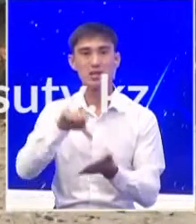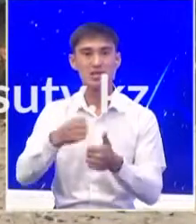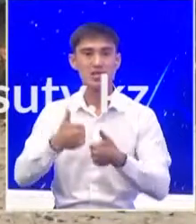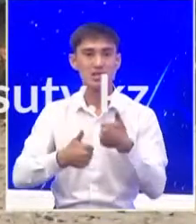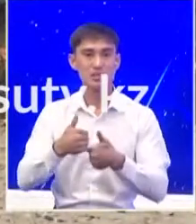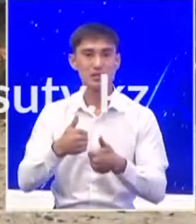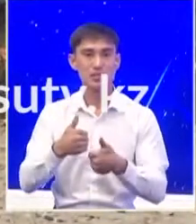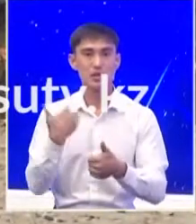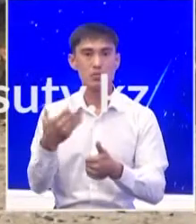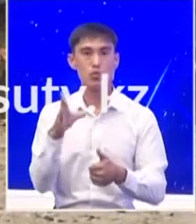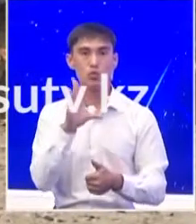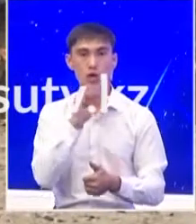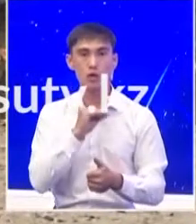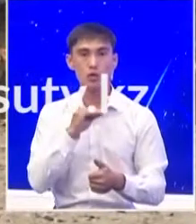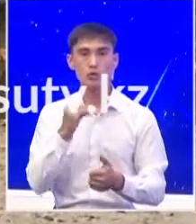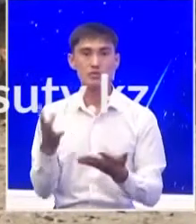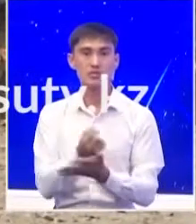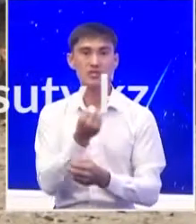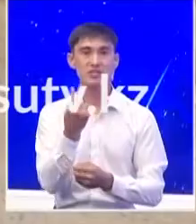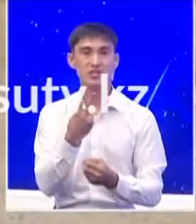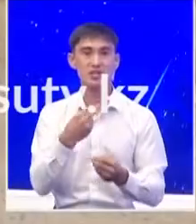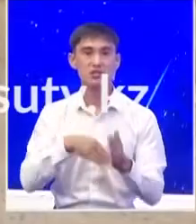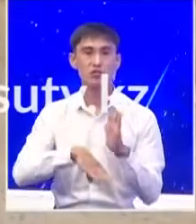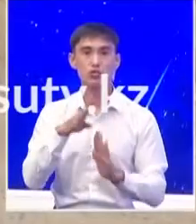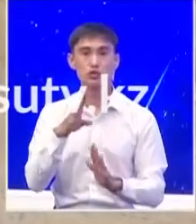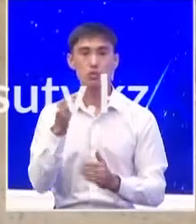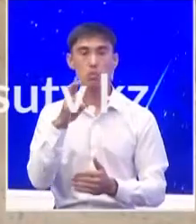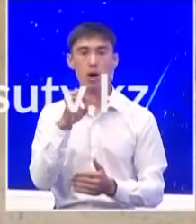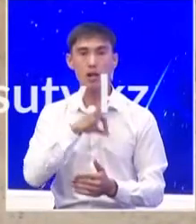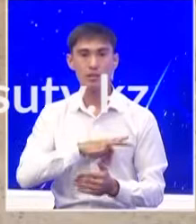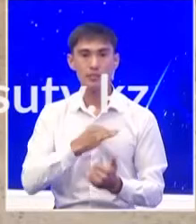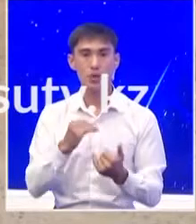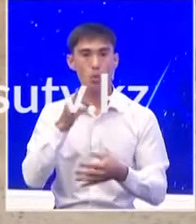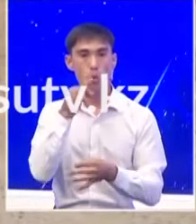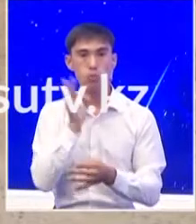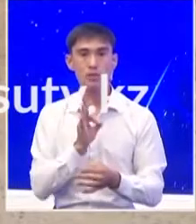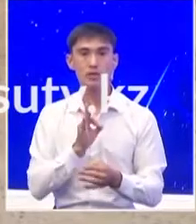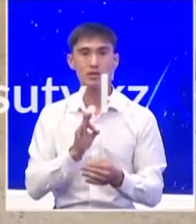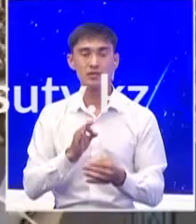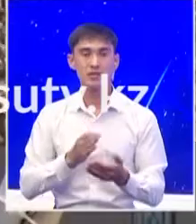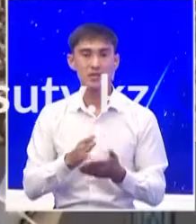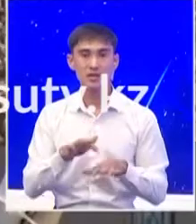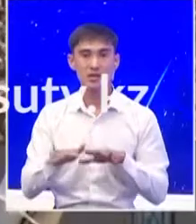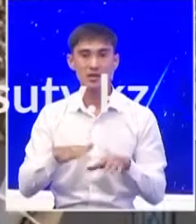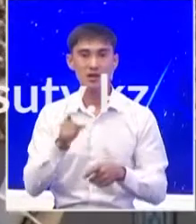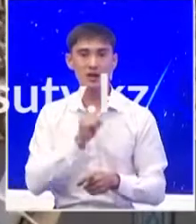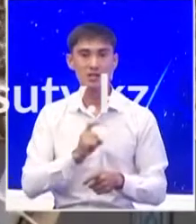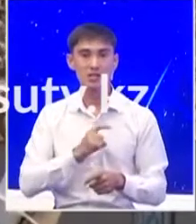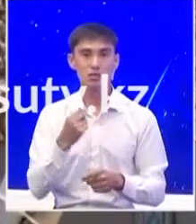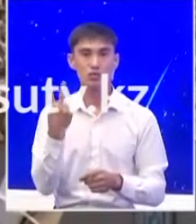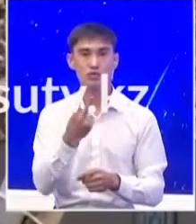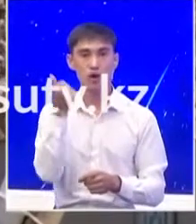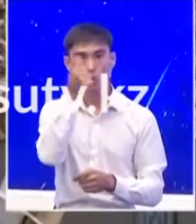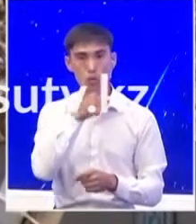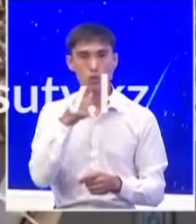наивысший балл. Глава поселка проявил себя в качестве опытного управленца и деятельного хозяйственника. Вот уже 2 года он трудится